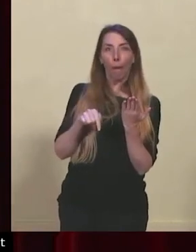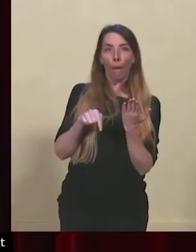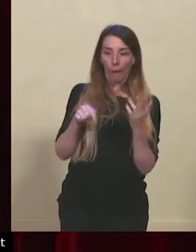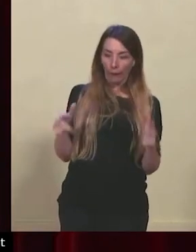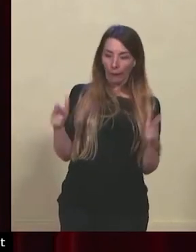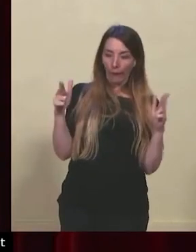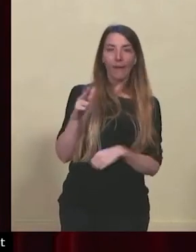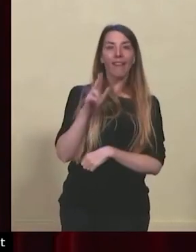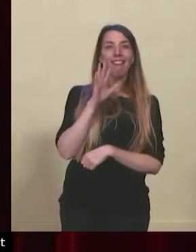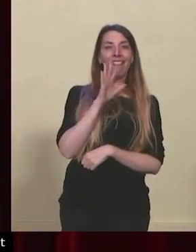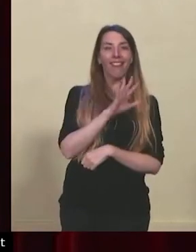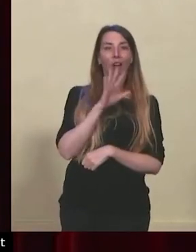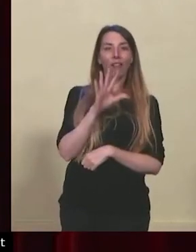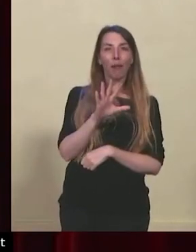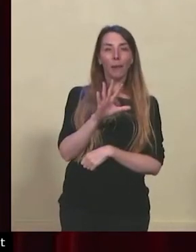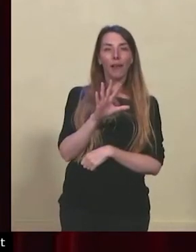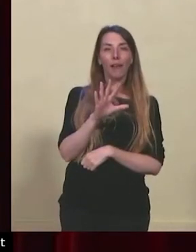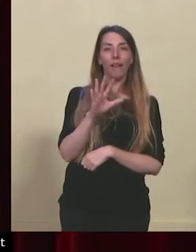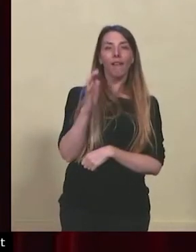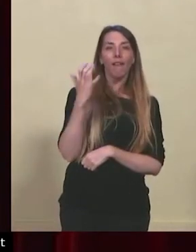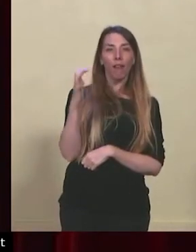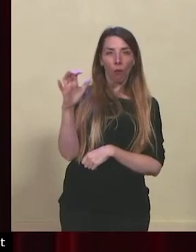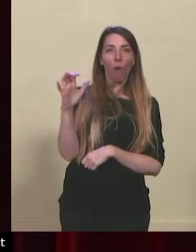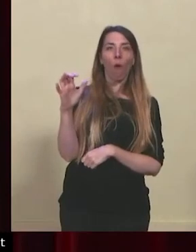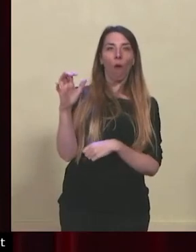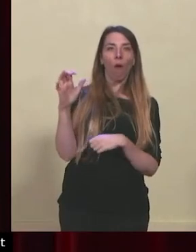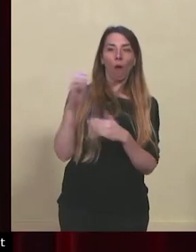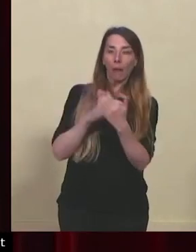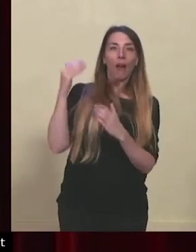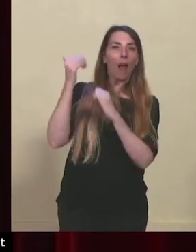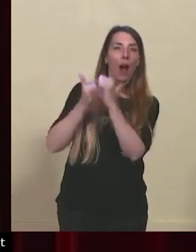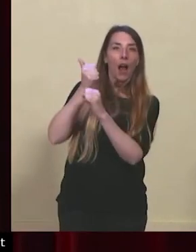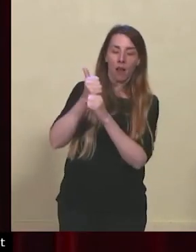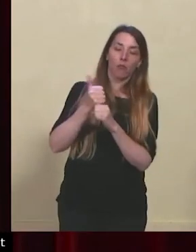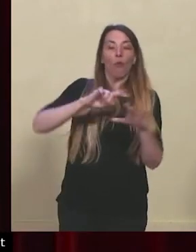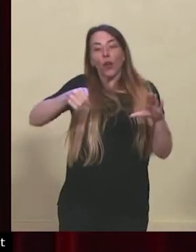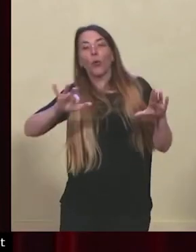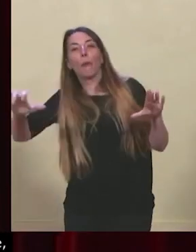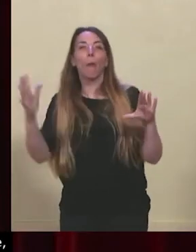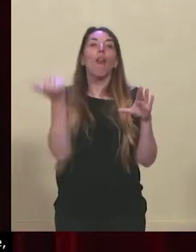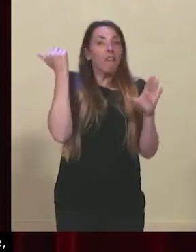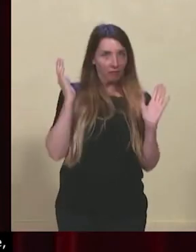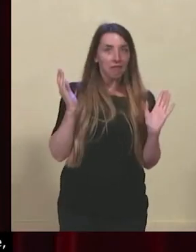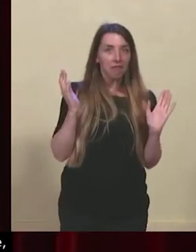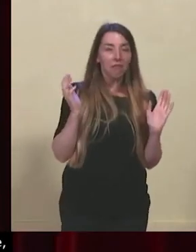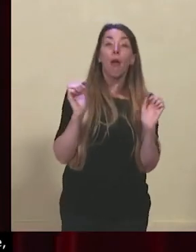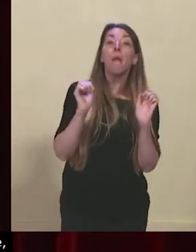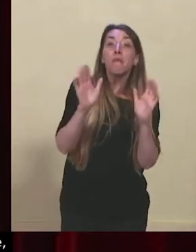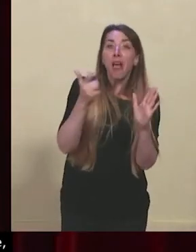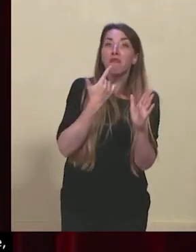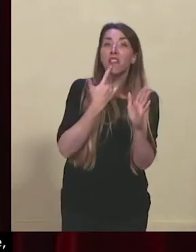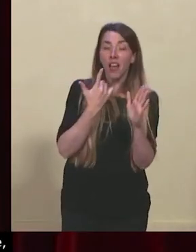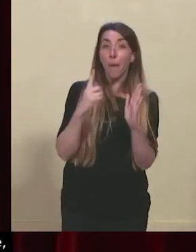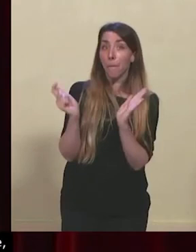enfin 55 550 ans en arrière et quelques mois. Hein, bon, j'ai arrondi. Et alors, ça veut dire qu'en fait, c'est au